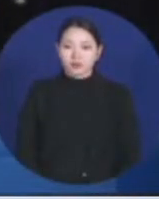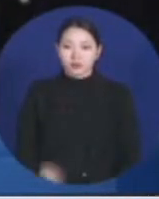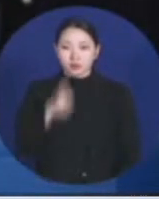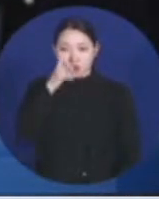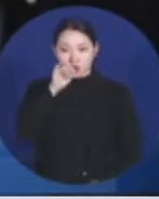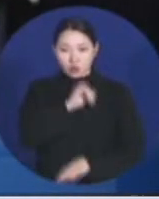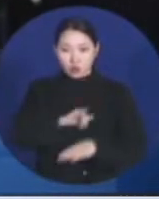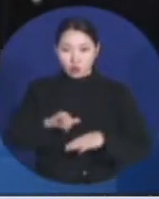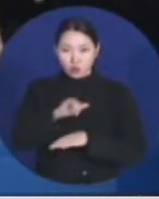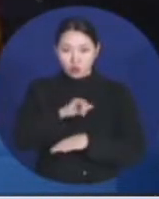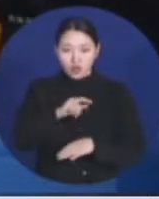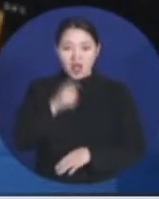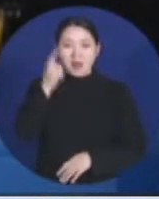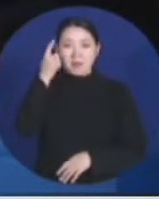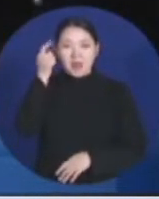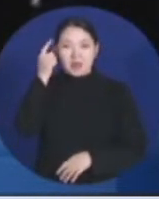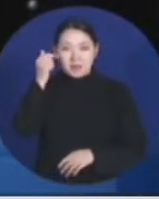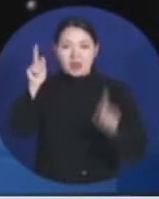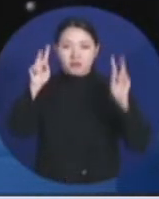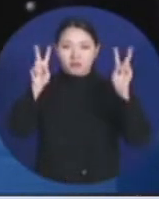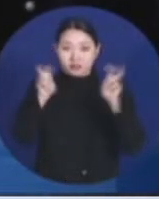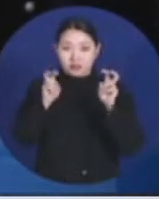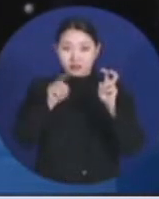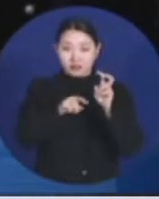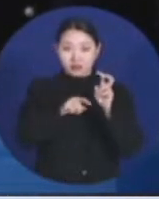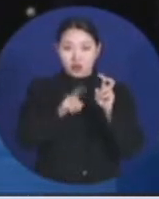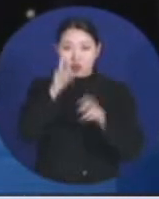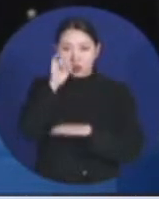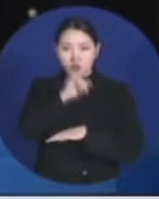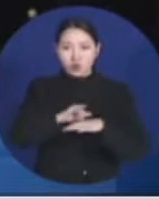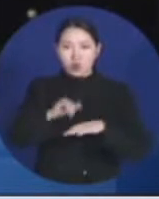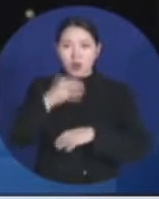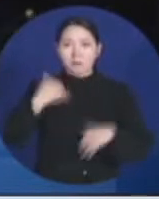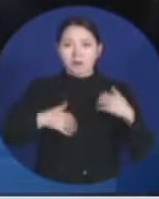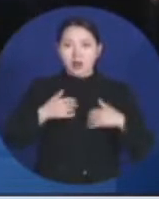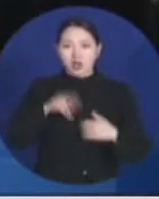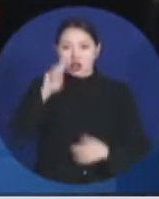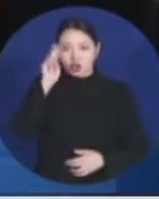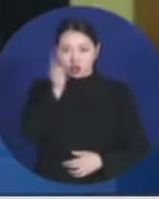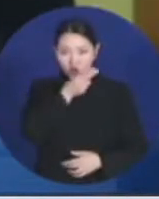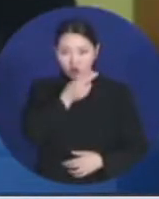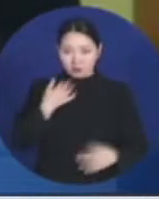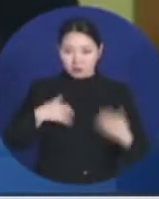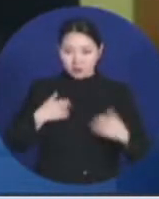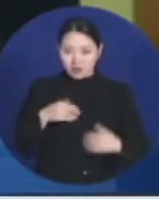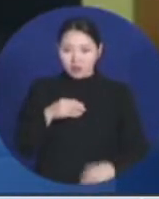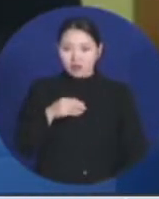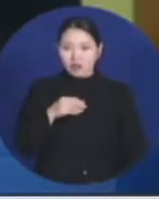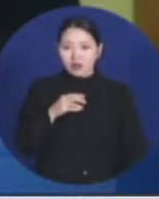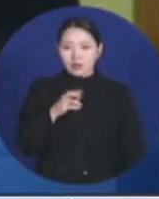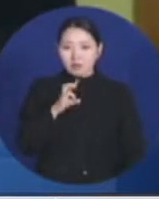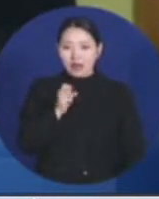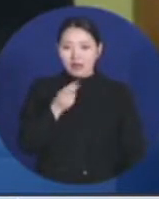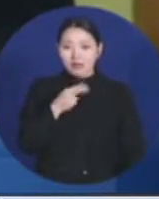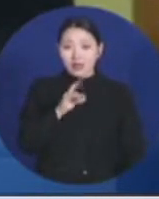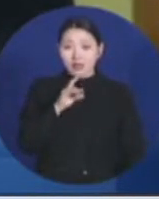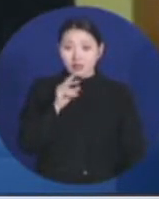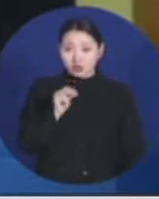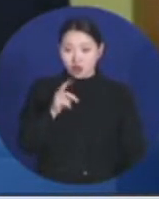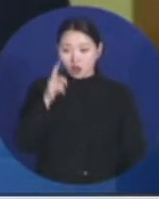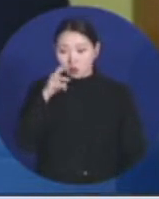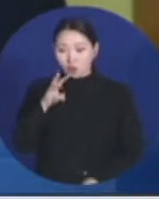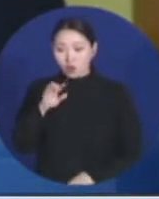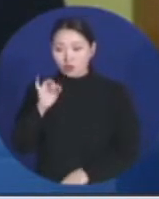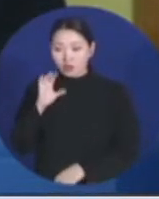Монгол улсын анхны мэдлэл захим сургуулийн нээлтийн хонхыг Монгол улсын ардын багш доктор профессор Бадарч болон анхны сурагчдын төлөөлөл Монгол